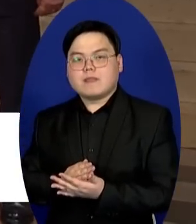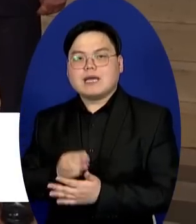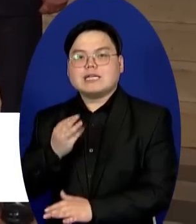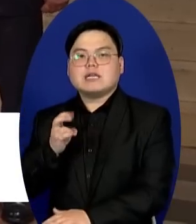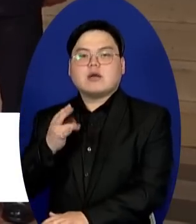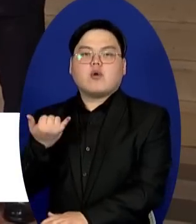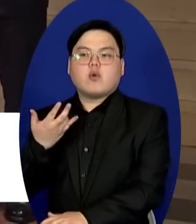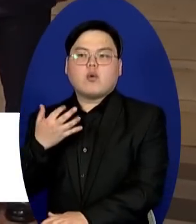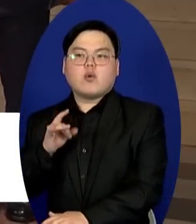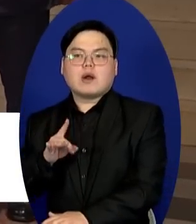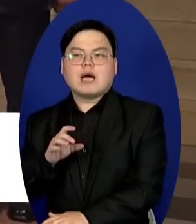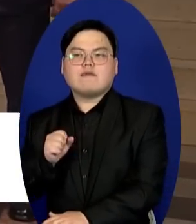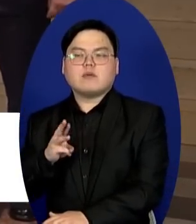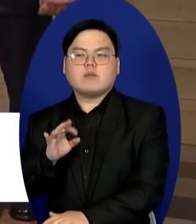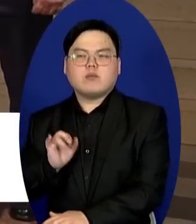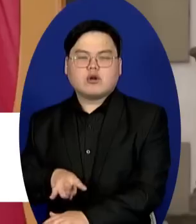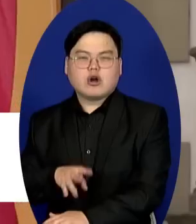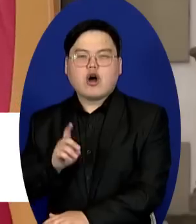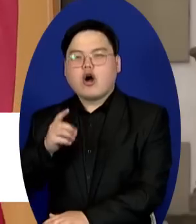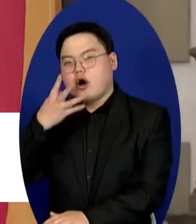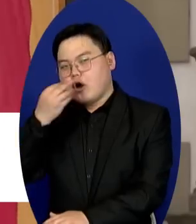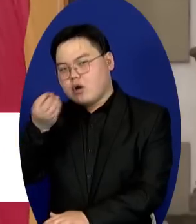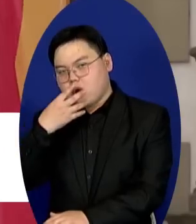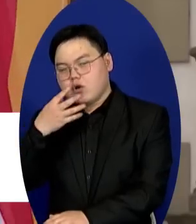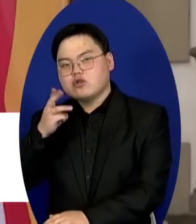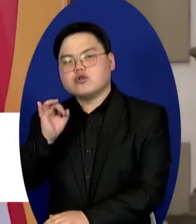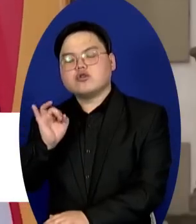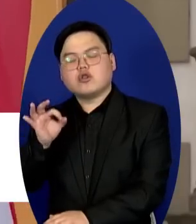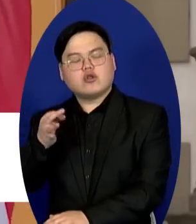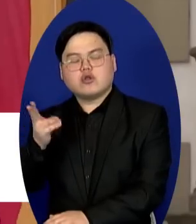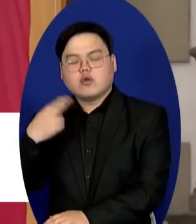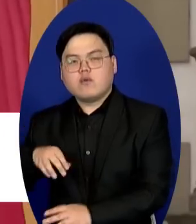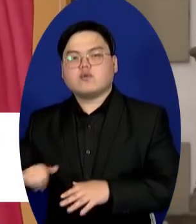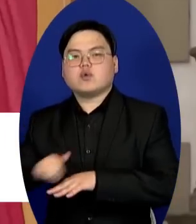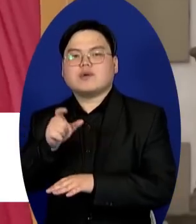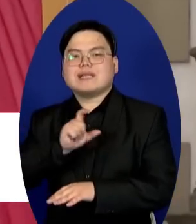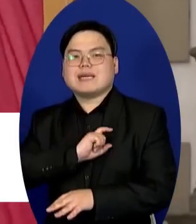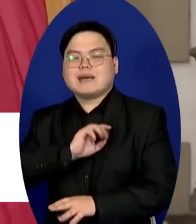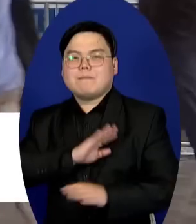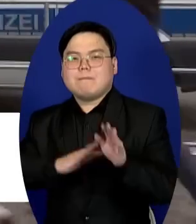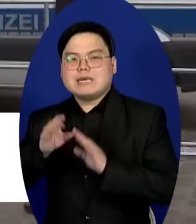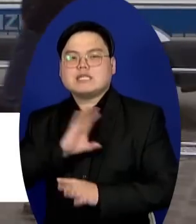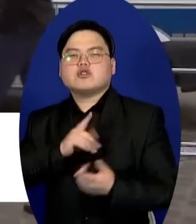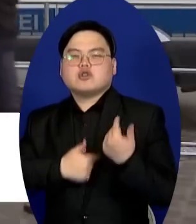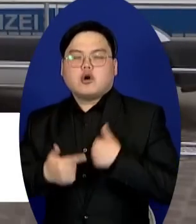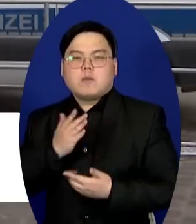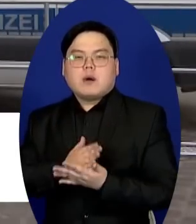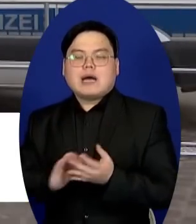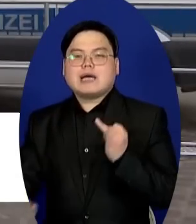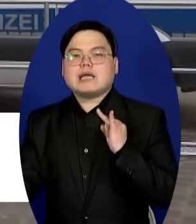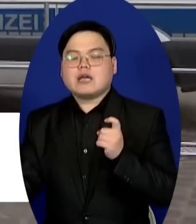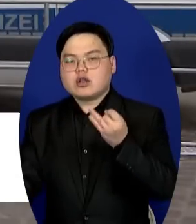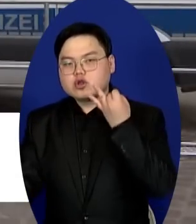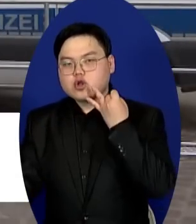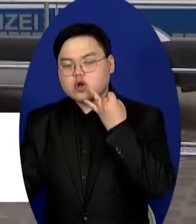Уйгурын автономит район Хонконг төвдийн өөртөө засах хариондох хүний эрхийн нөхцөл байдалд сэтгэл зовин жоогаа 7-р бүлгийн орнуудын гадаад хэргийн